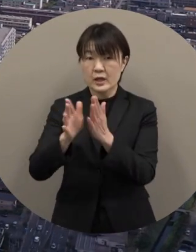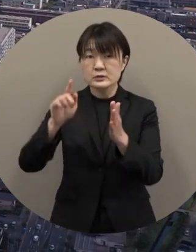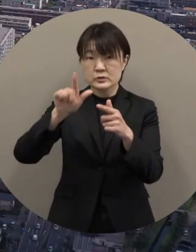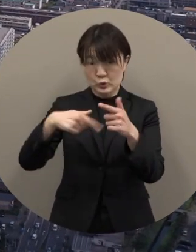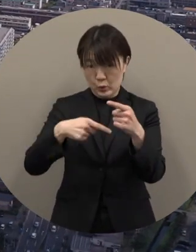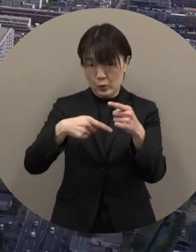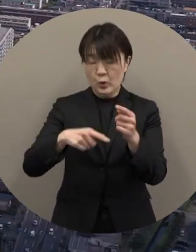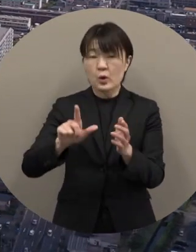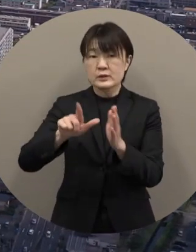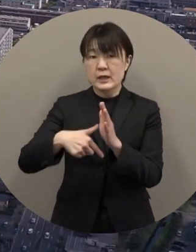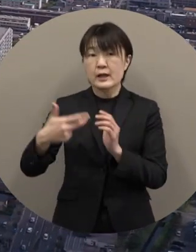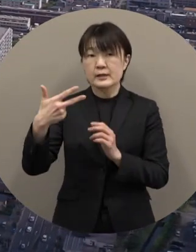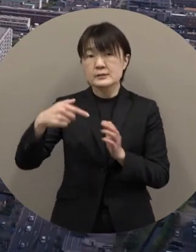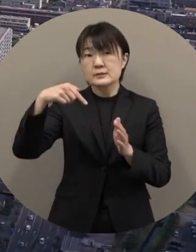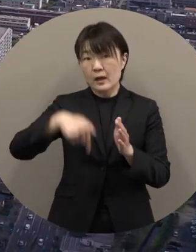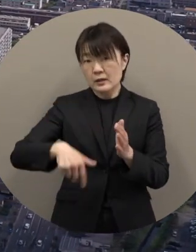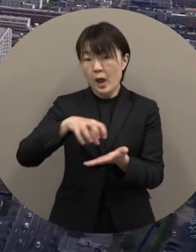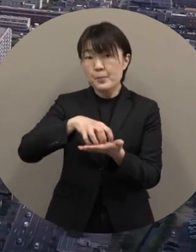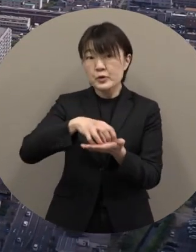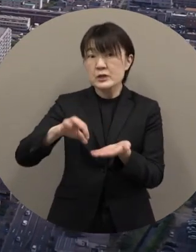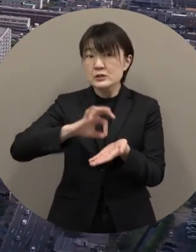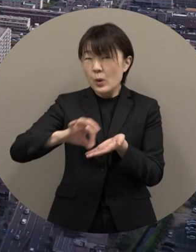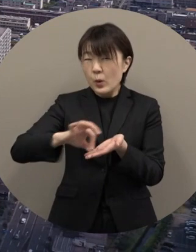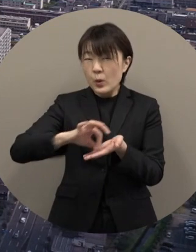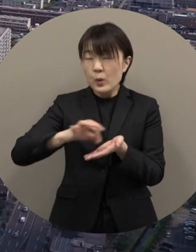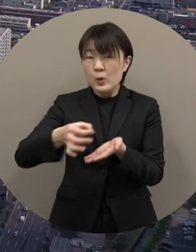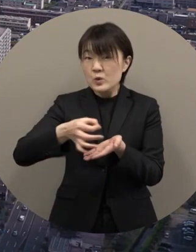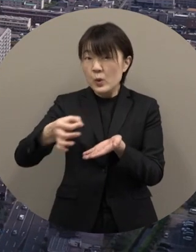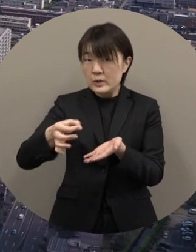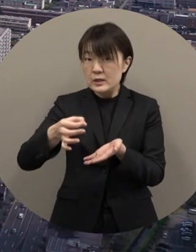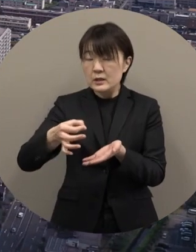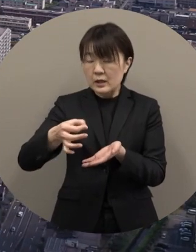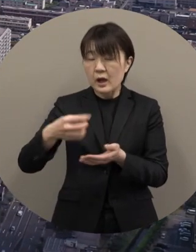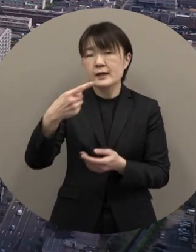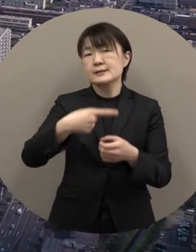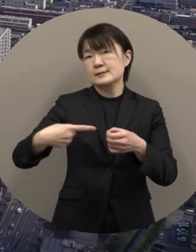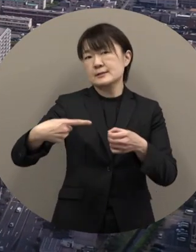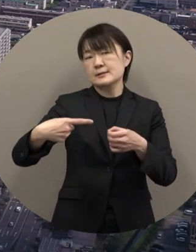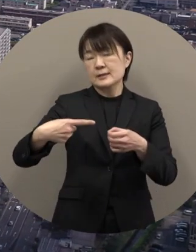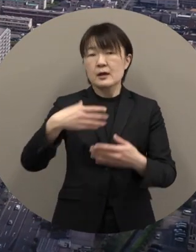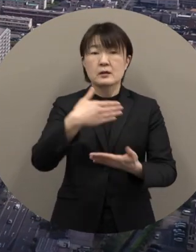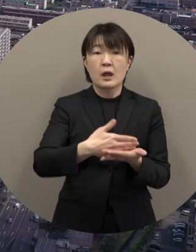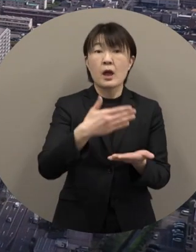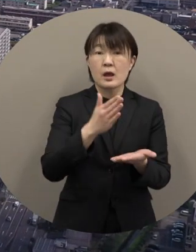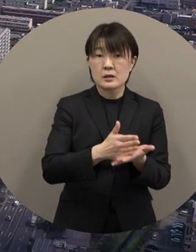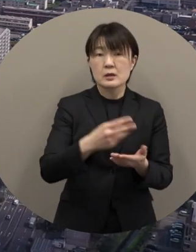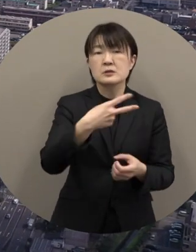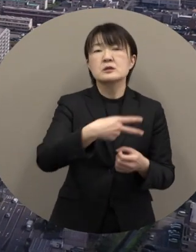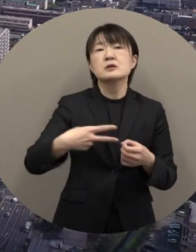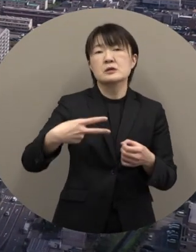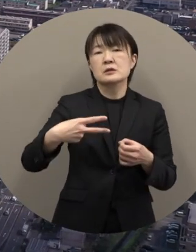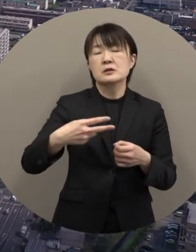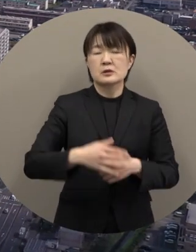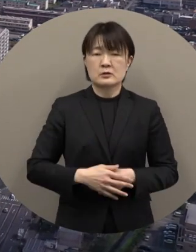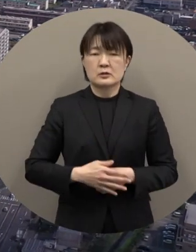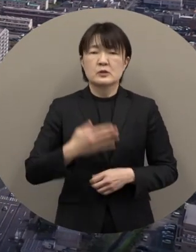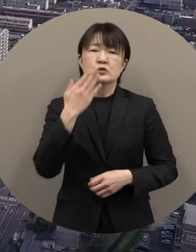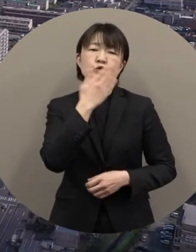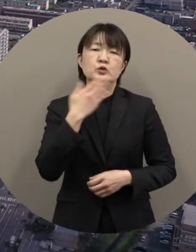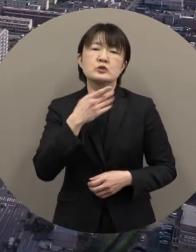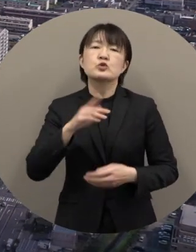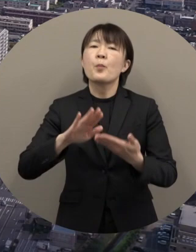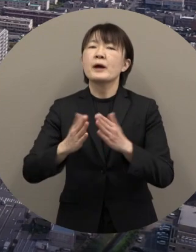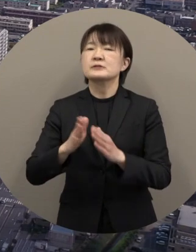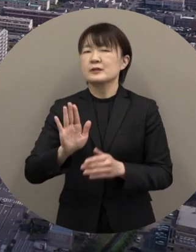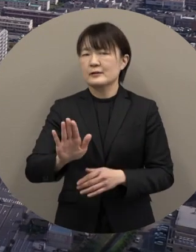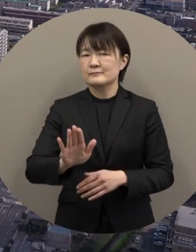で、うん、金の消費額が1位、はい、ケーキの消費額が2位。 2位、 はい、まさにスイーツの街といっても過言じゃないです。